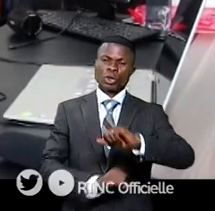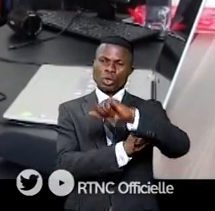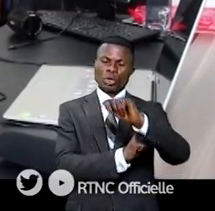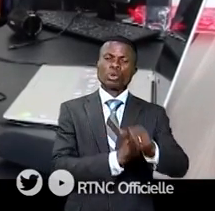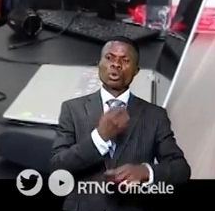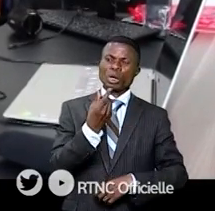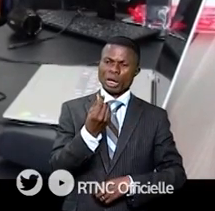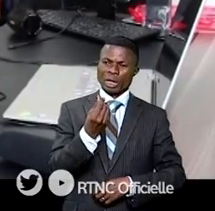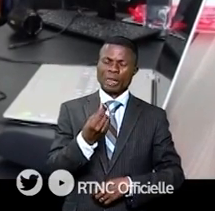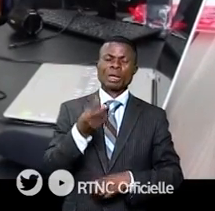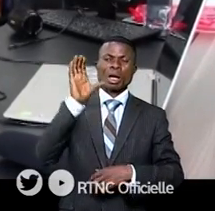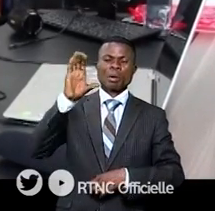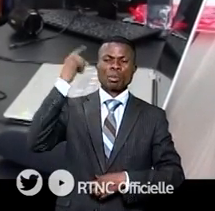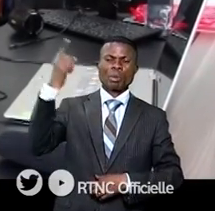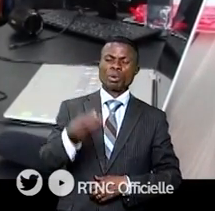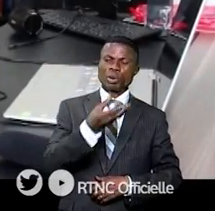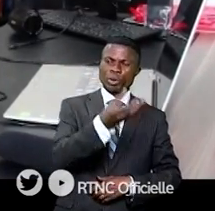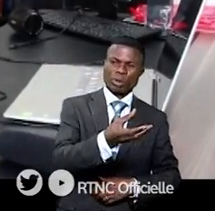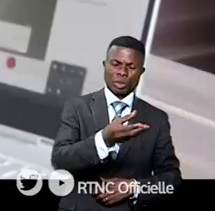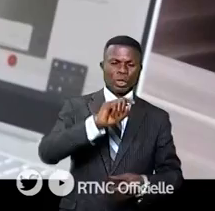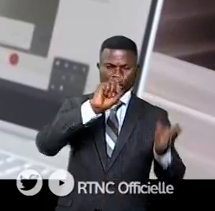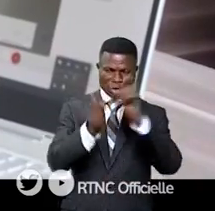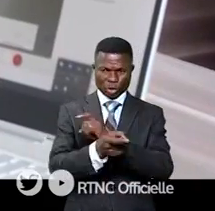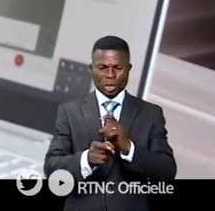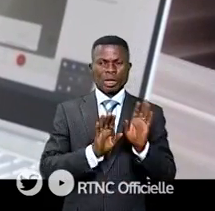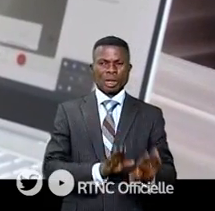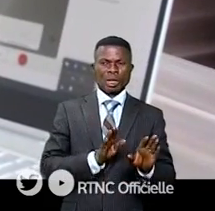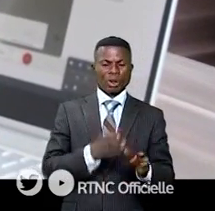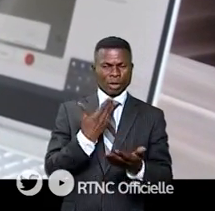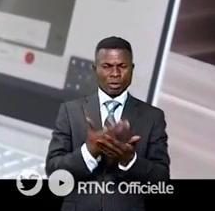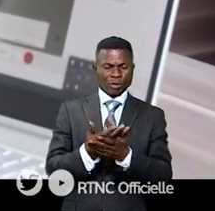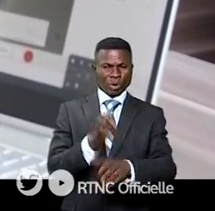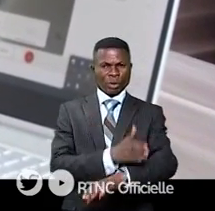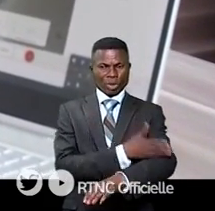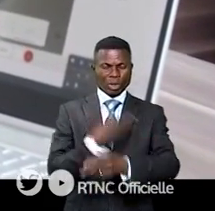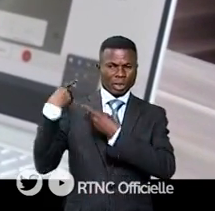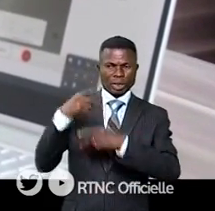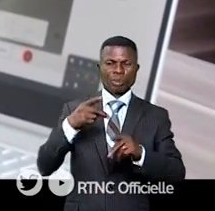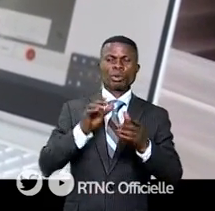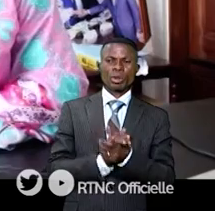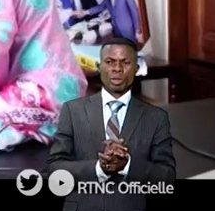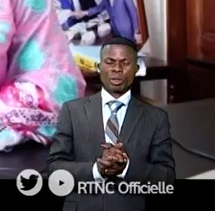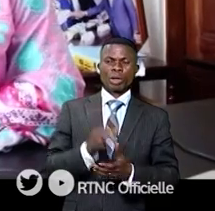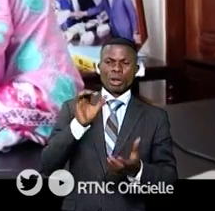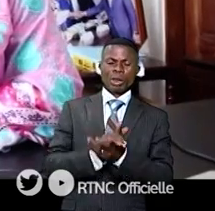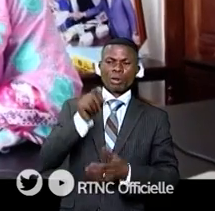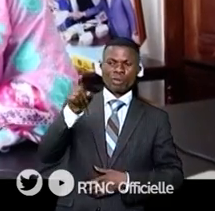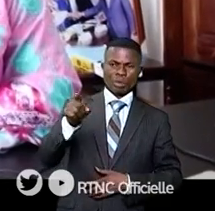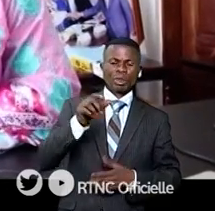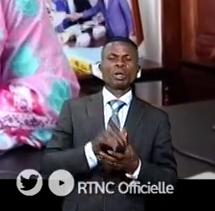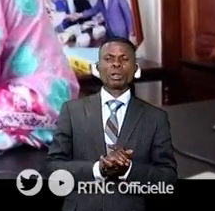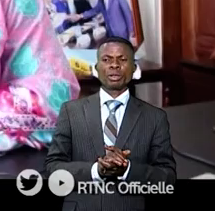et financier de la Banque mondiale à cette réforme qui atteint la vitesse de croisière depuis l'arrivée de Yolande et Bongo